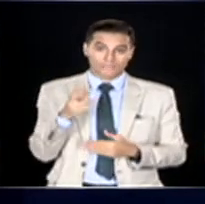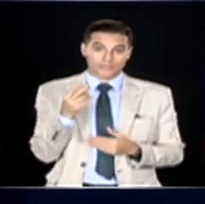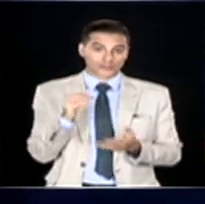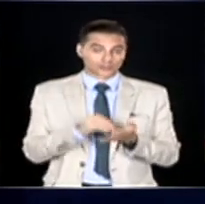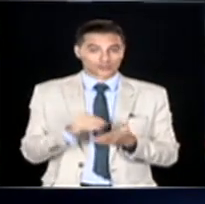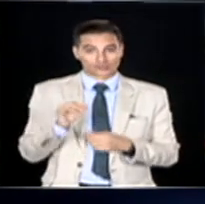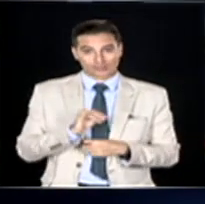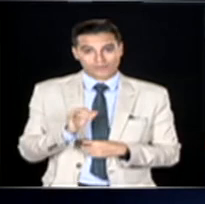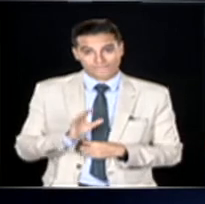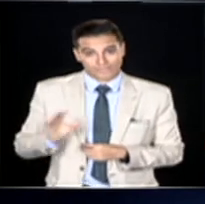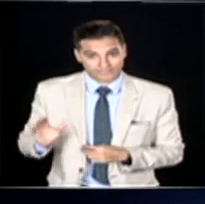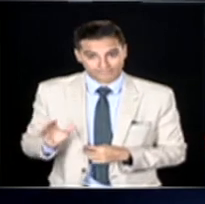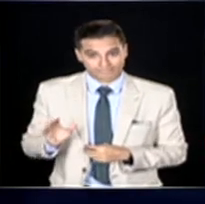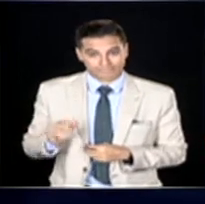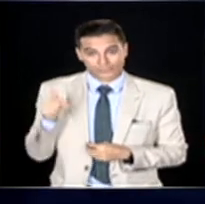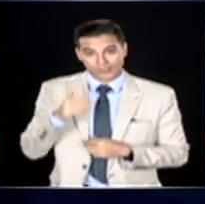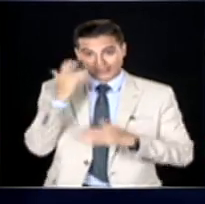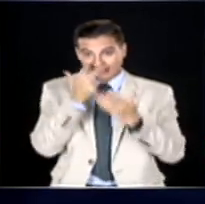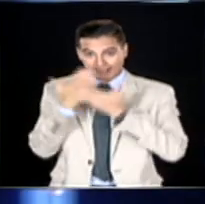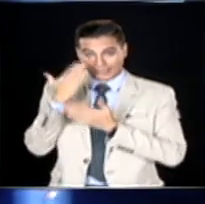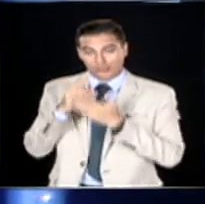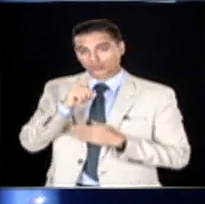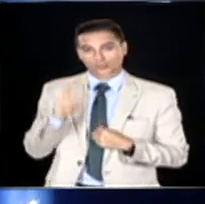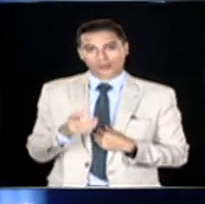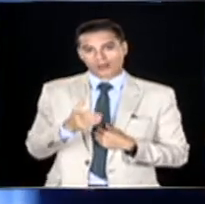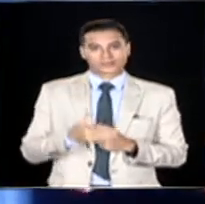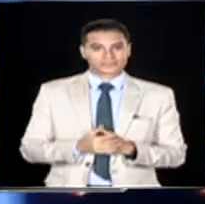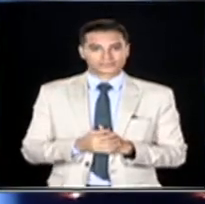نقطة. تاريخ والسؤال هو: